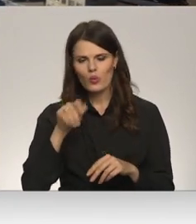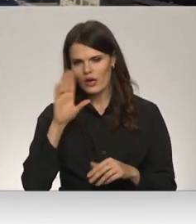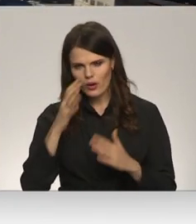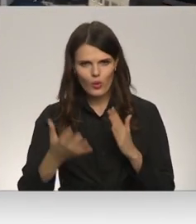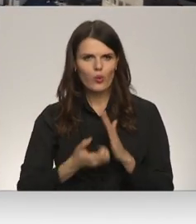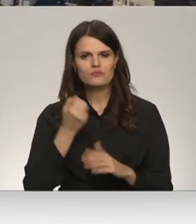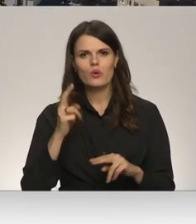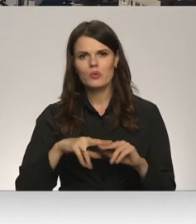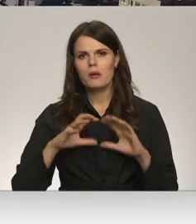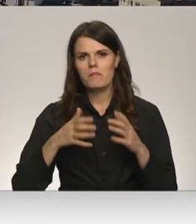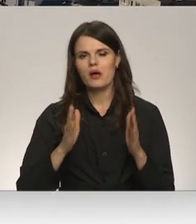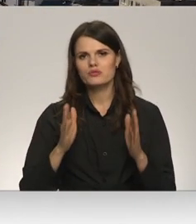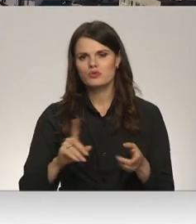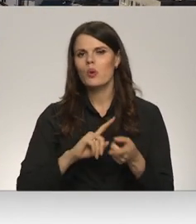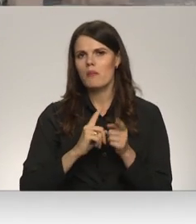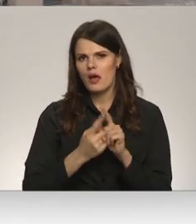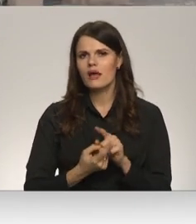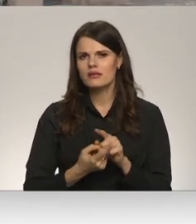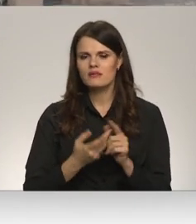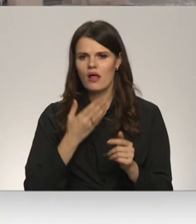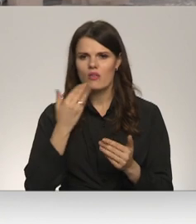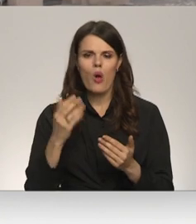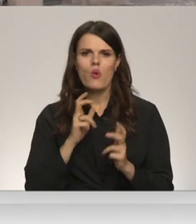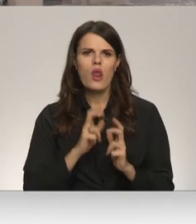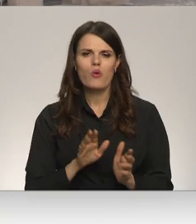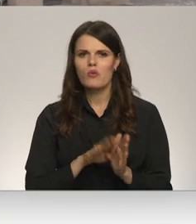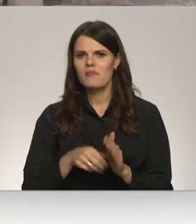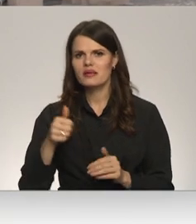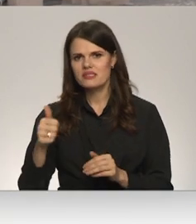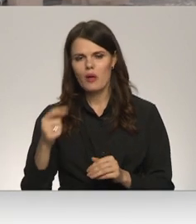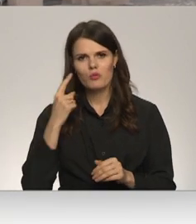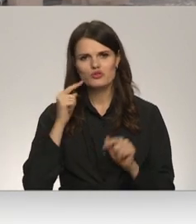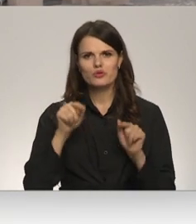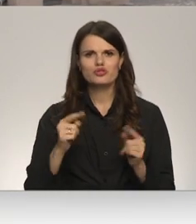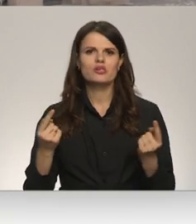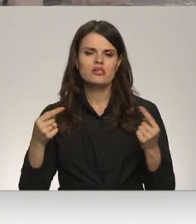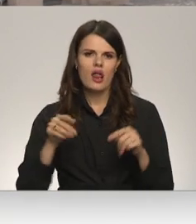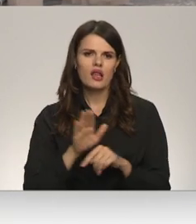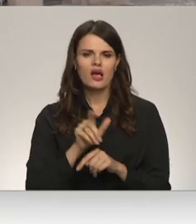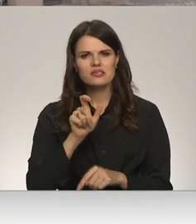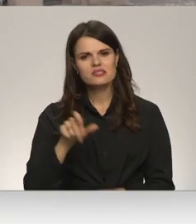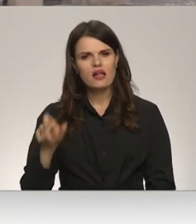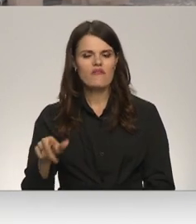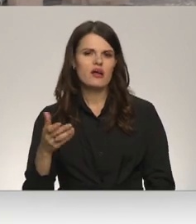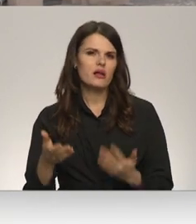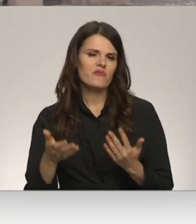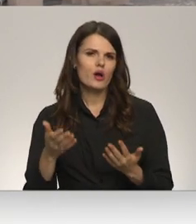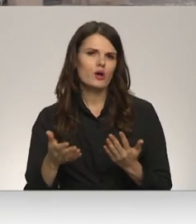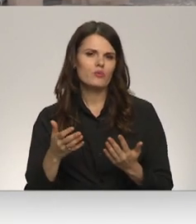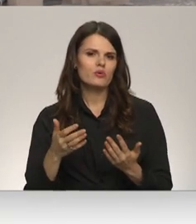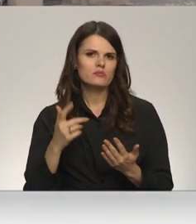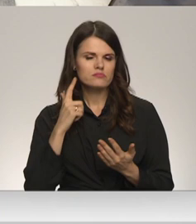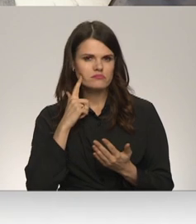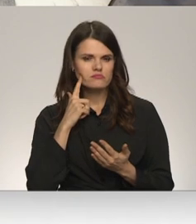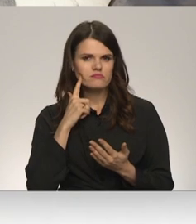un pasaule mainīsies. Nav jau ļaunuma bez labuma. Es domāju, šis laiks liek cilvēkiem varbūt